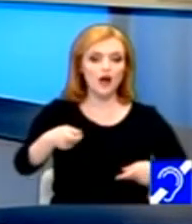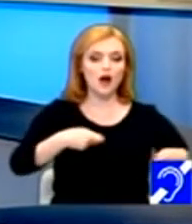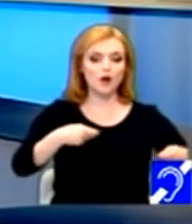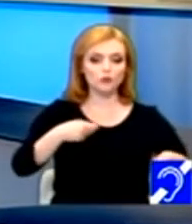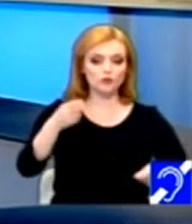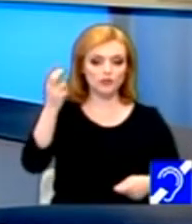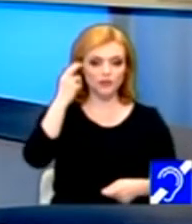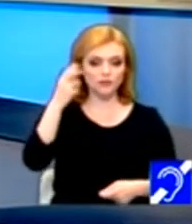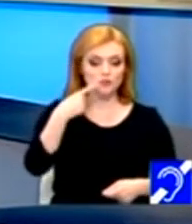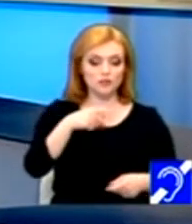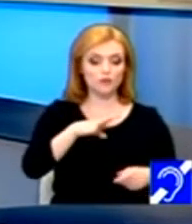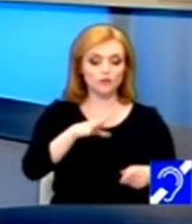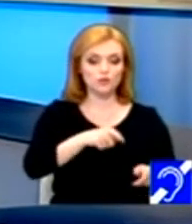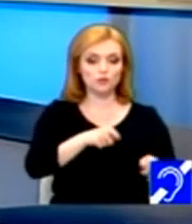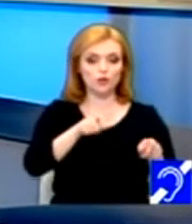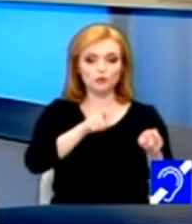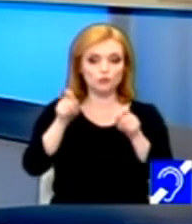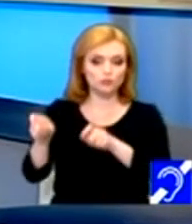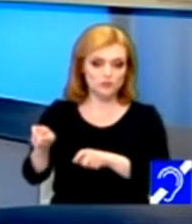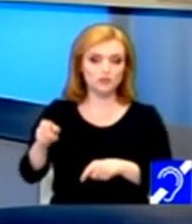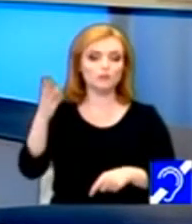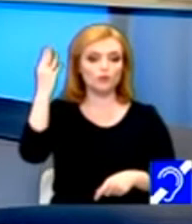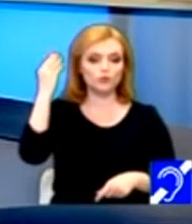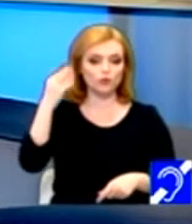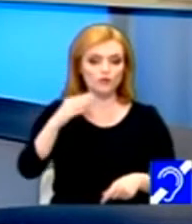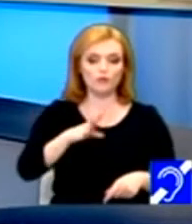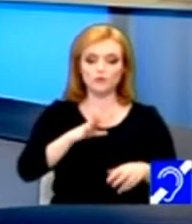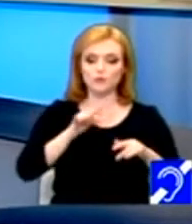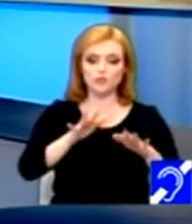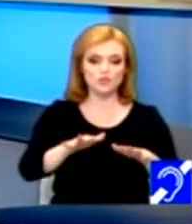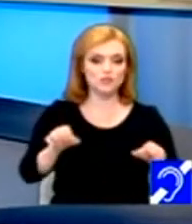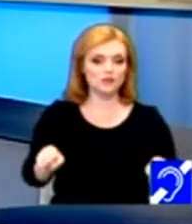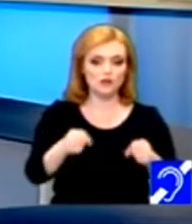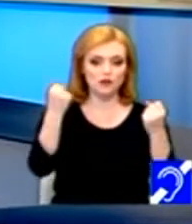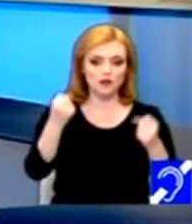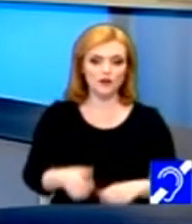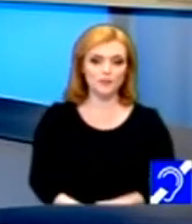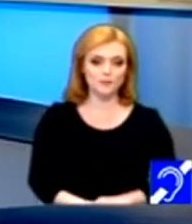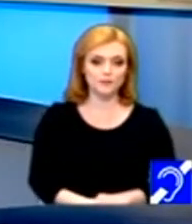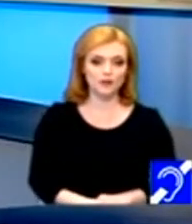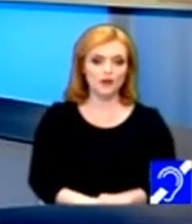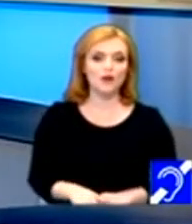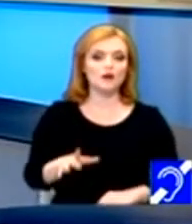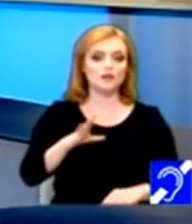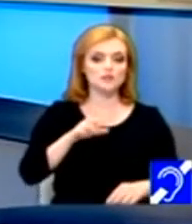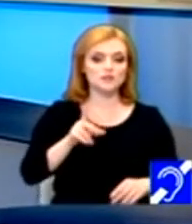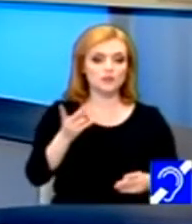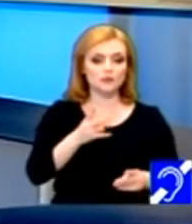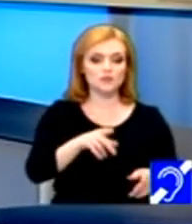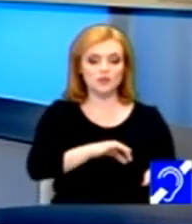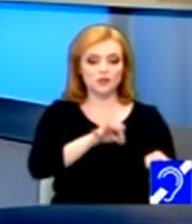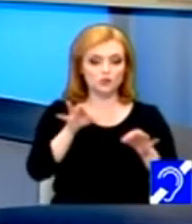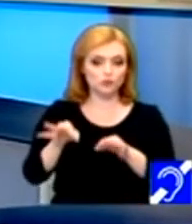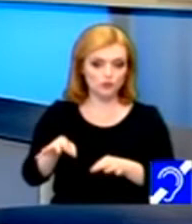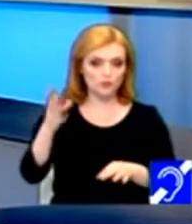că extrădarea lui Platon în Republica Moldova s-a făcut cu încălcări procedurale. Procesul de analiză a solicitării de extrădare în Republica